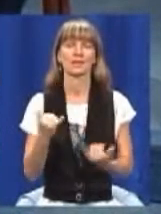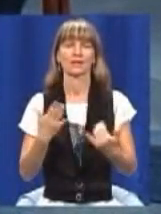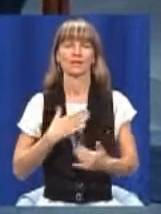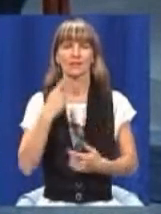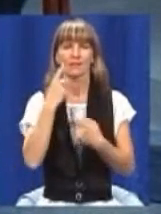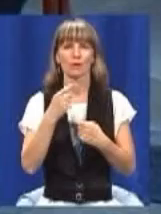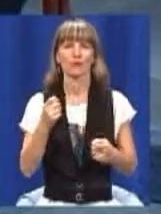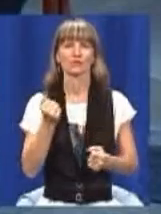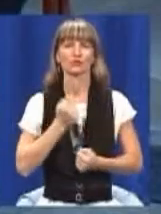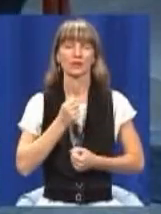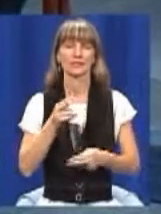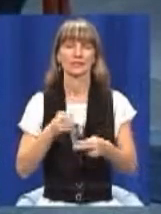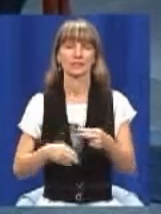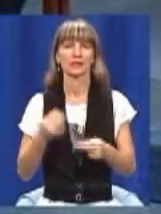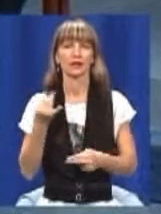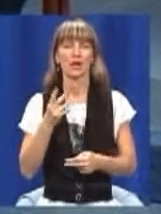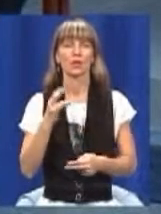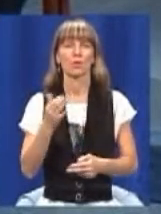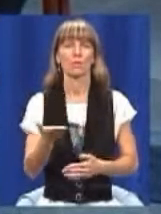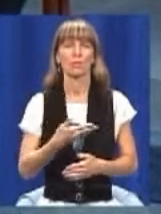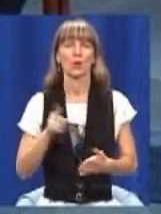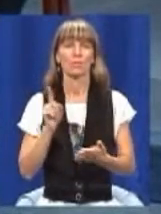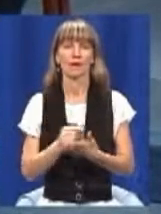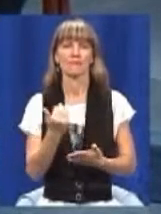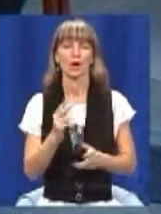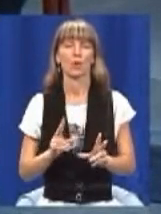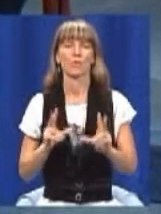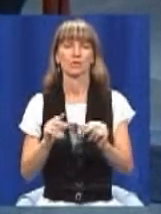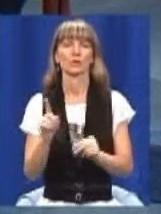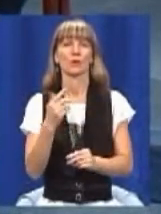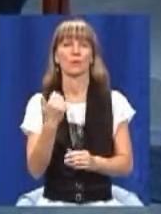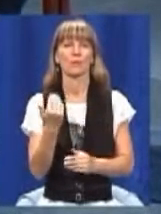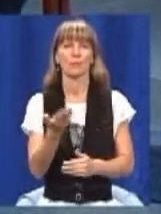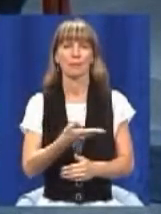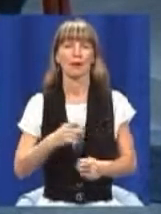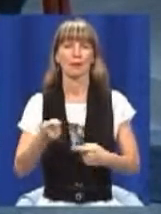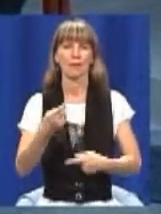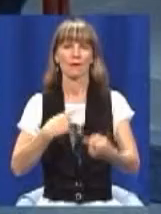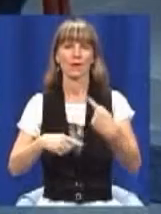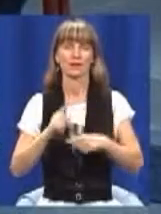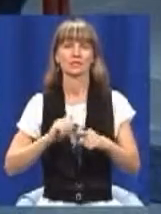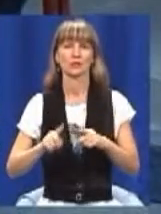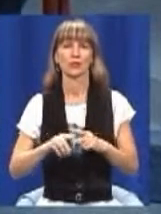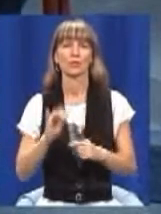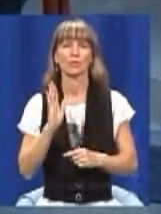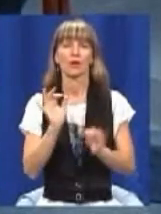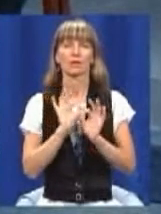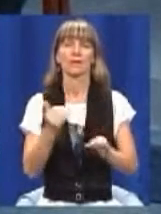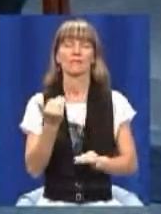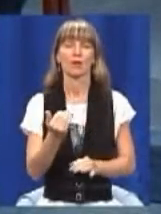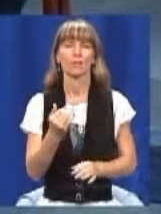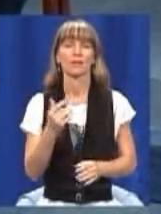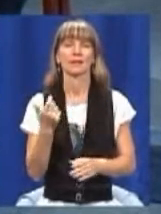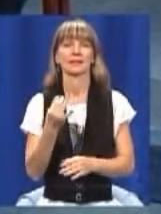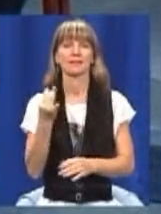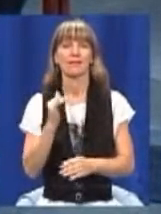наша інформація, на жаль, скінчилася цікава, але ми обов'язково вам обіцяємо, що ми повернемося і дуже-дуже скоро, і будемо розповідати вам не менш